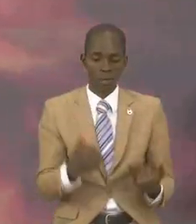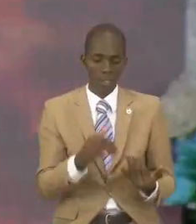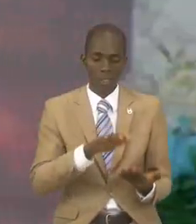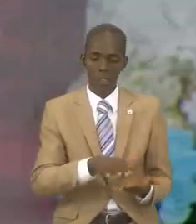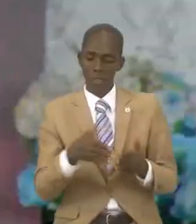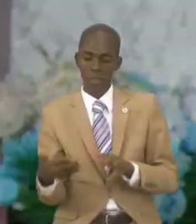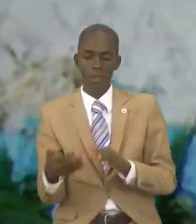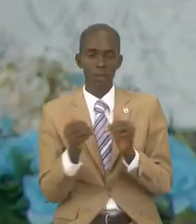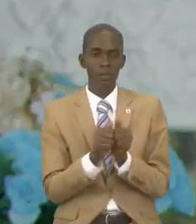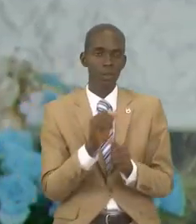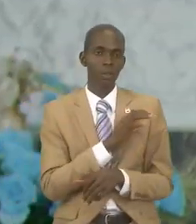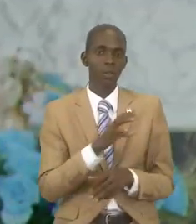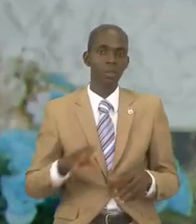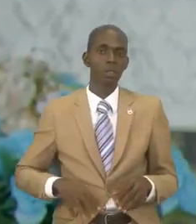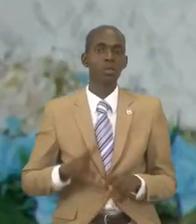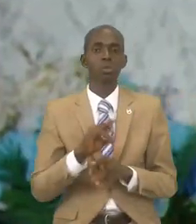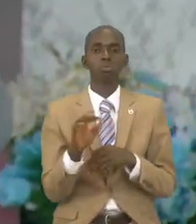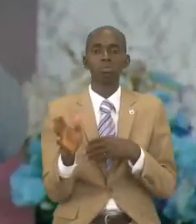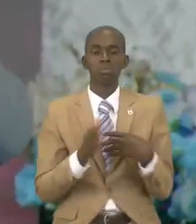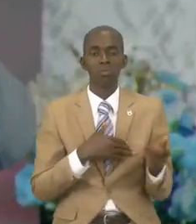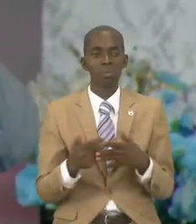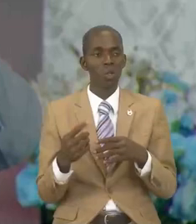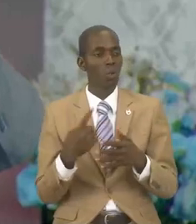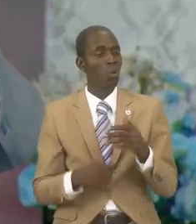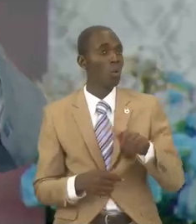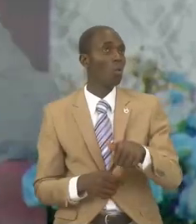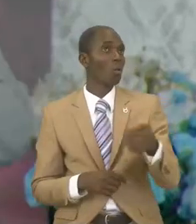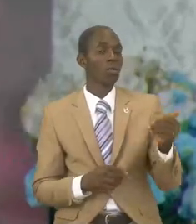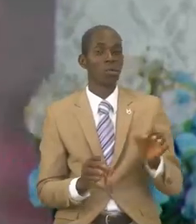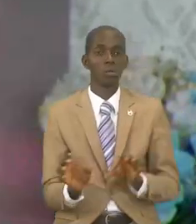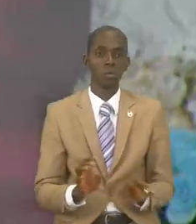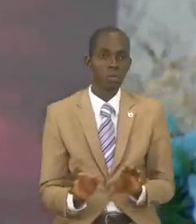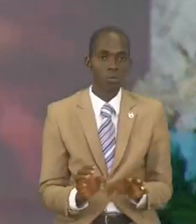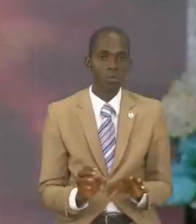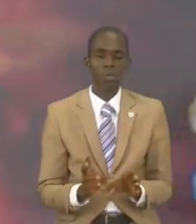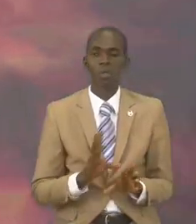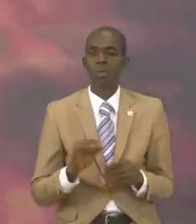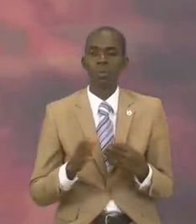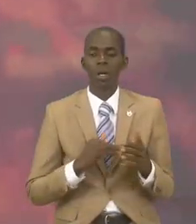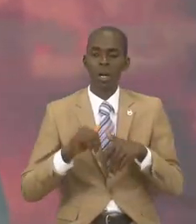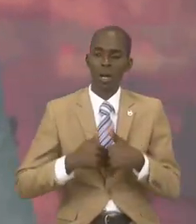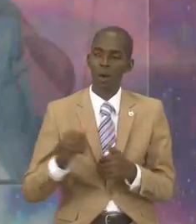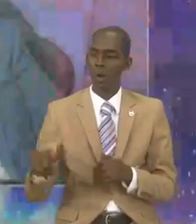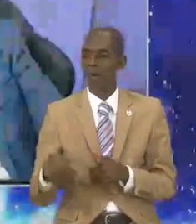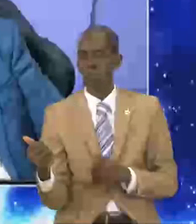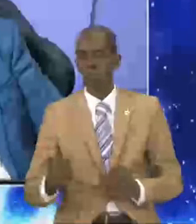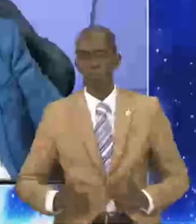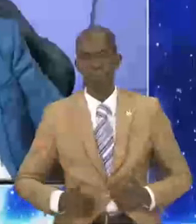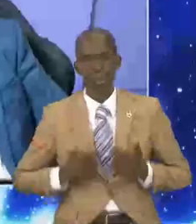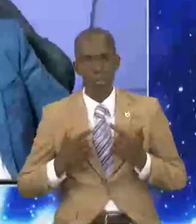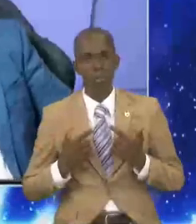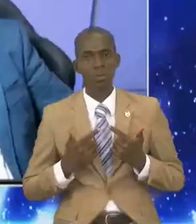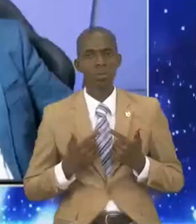crucifié avec Christ, peu importe ce que les autres font, peu importe la manière dont les autres